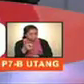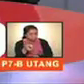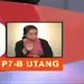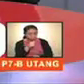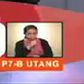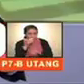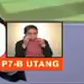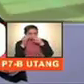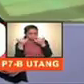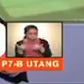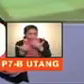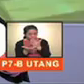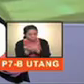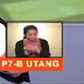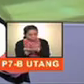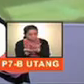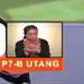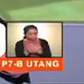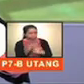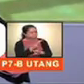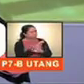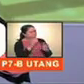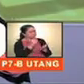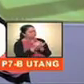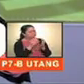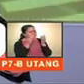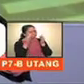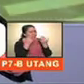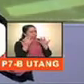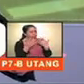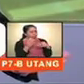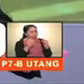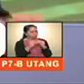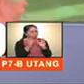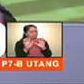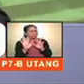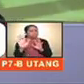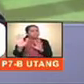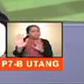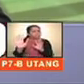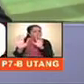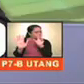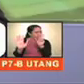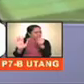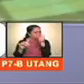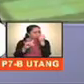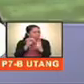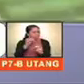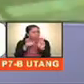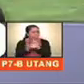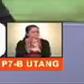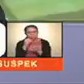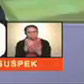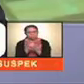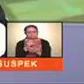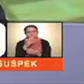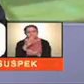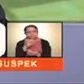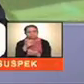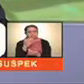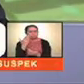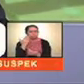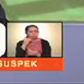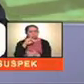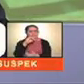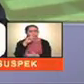Hindi ka na nagdadrags ngayon? Hindi na po ako nagdadagaan sa ganyang... Okay, so kailan ka huling gumamit ng shabu? Itong